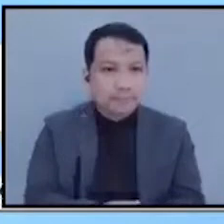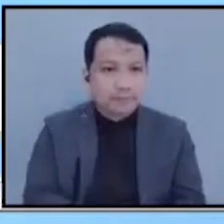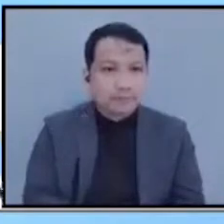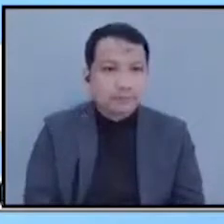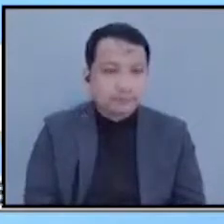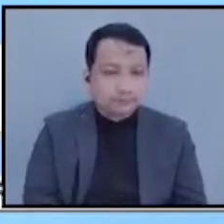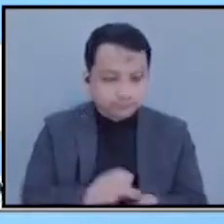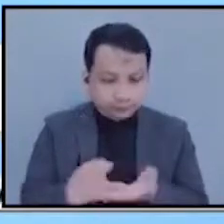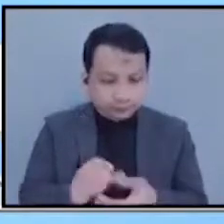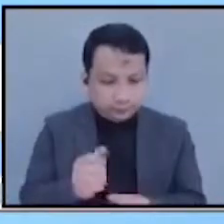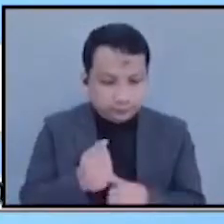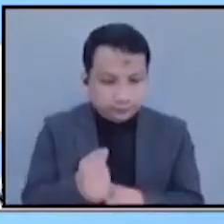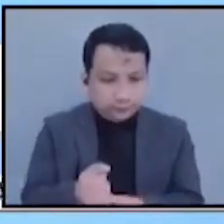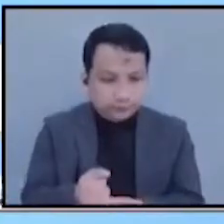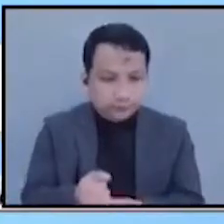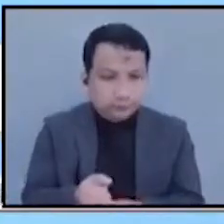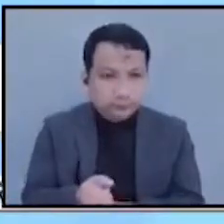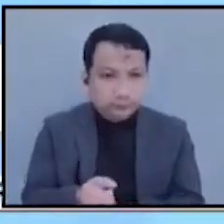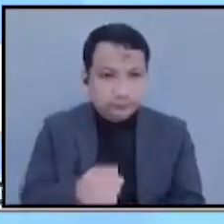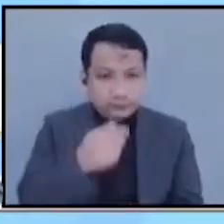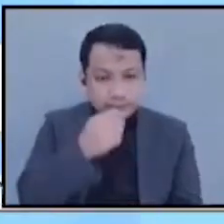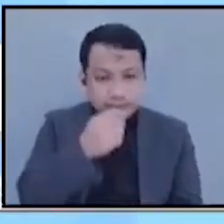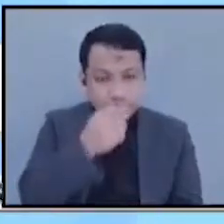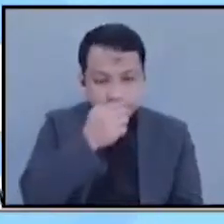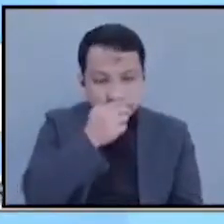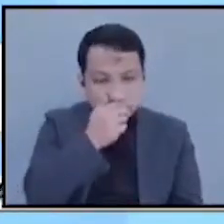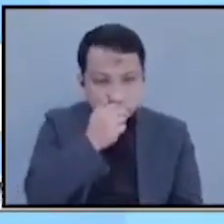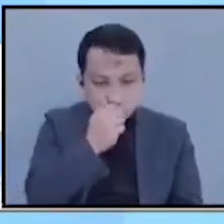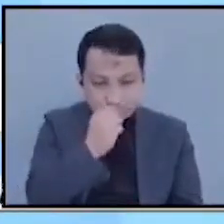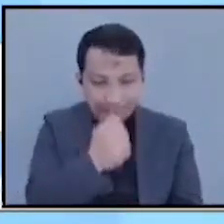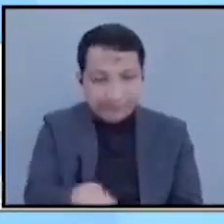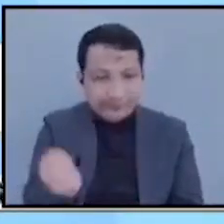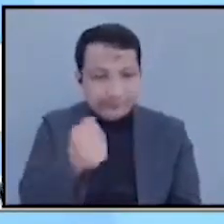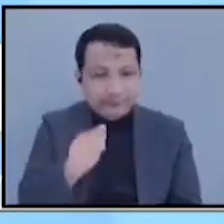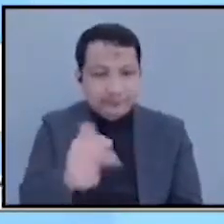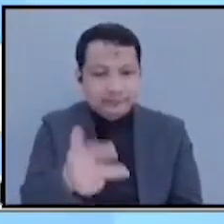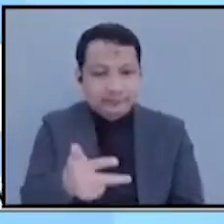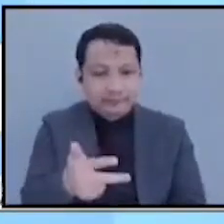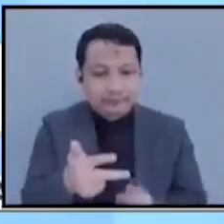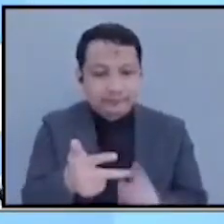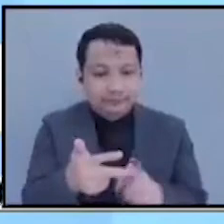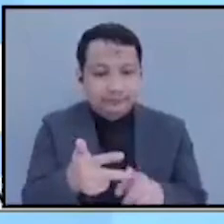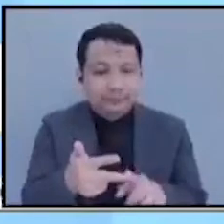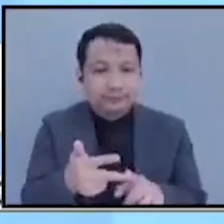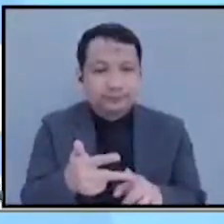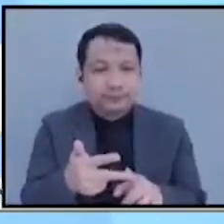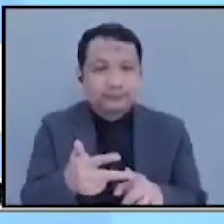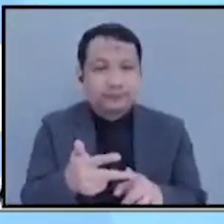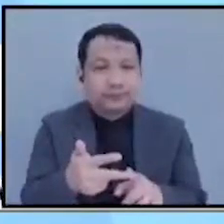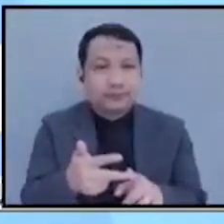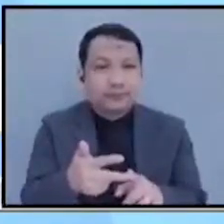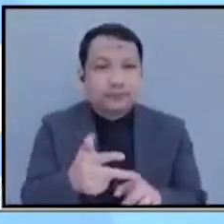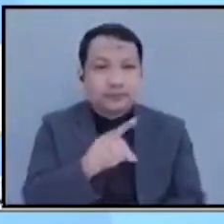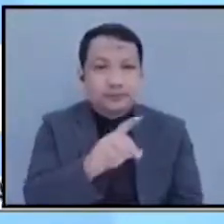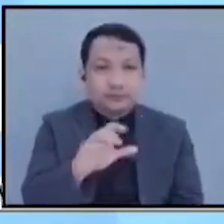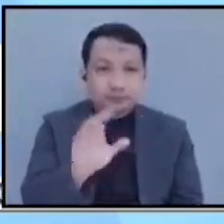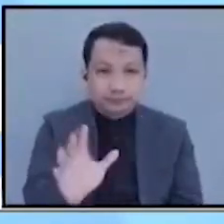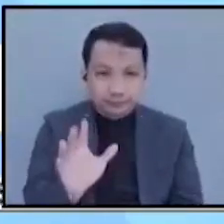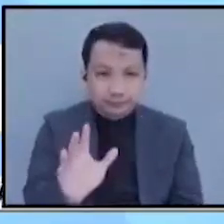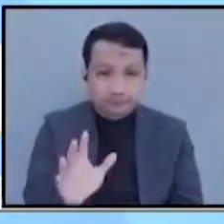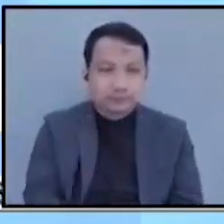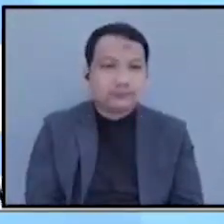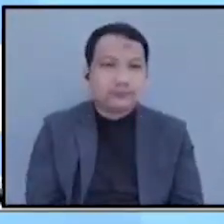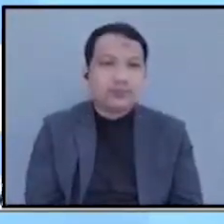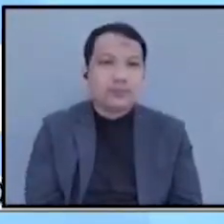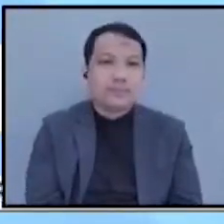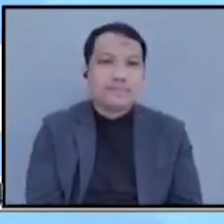Si Richard de la Cruz naman ang tinanghal na third place winner. 150,000 pesos naman kanyang cash